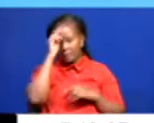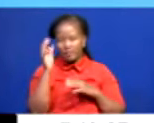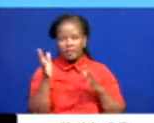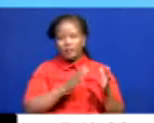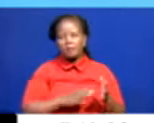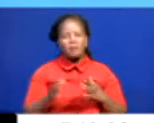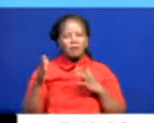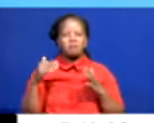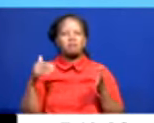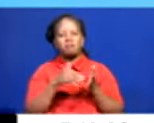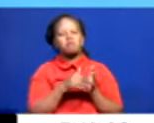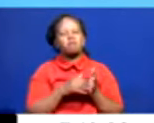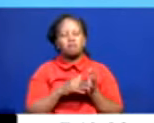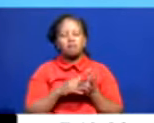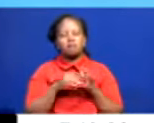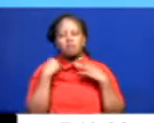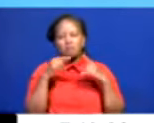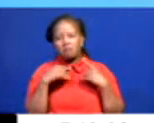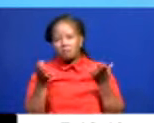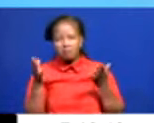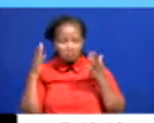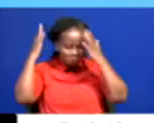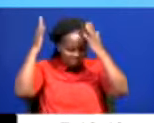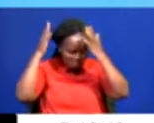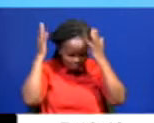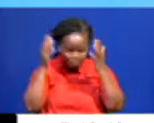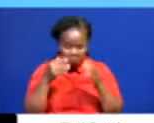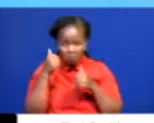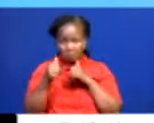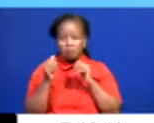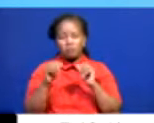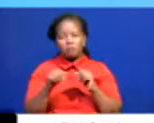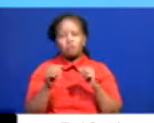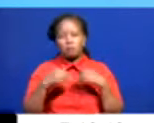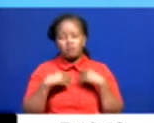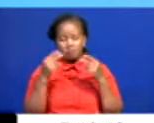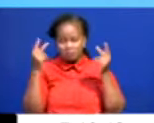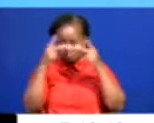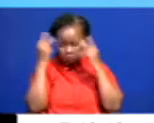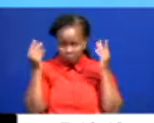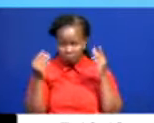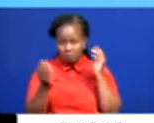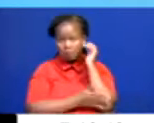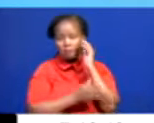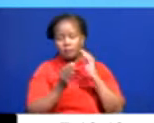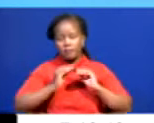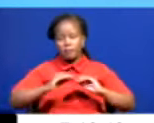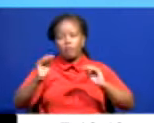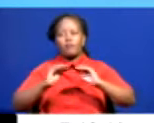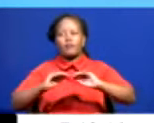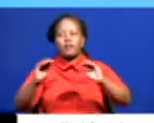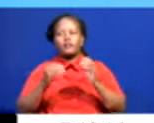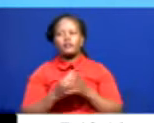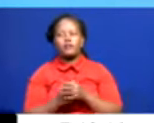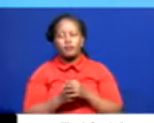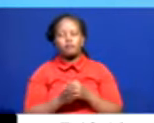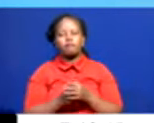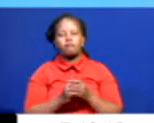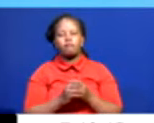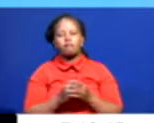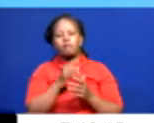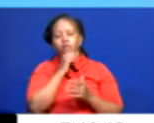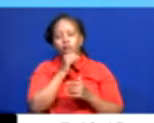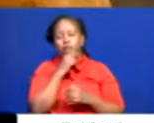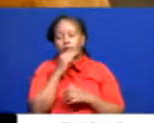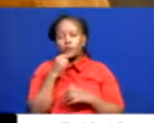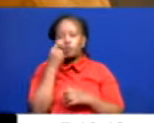ambalo huenda likachochea visa vya mafunzo yenye itikadi kali za kidini. Hayo alisemwa na Daktari Hassan Omar,